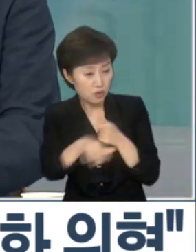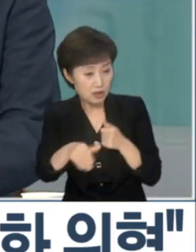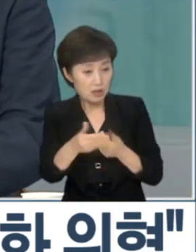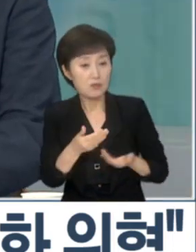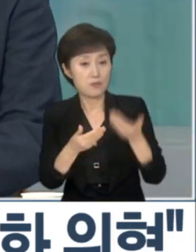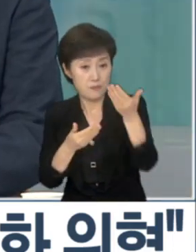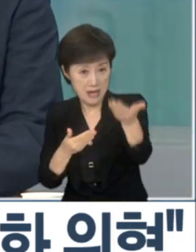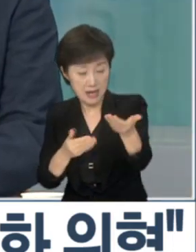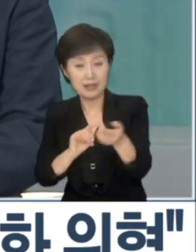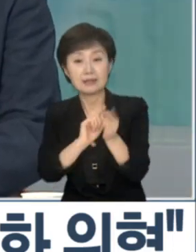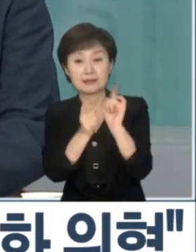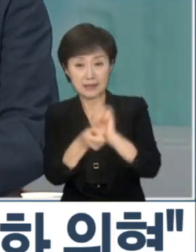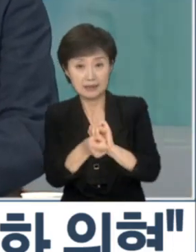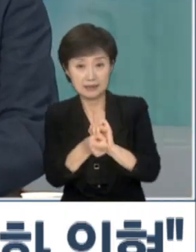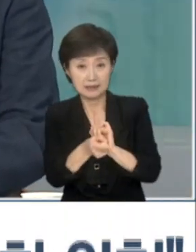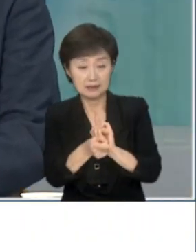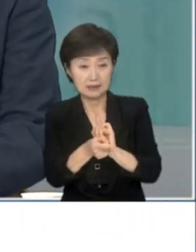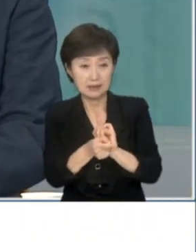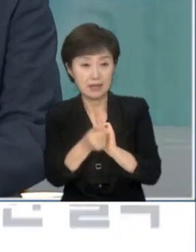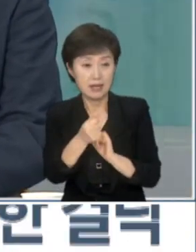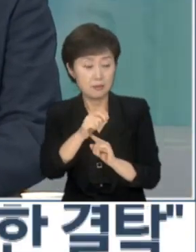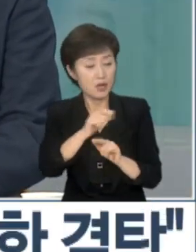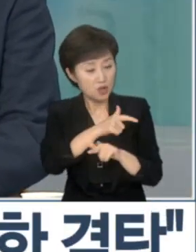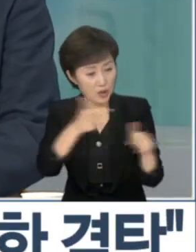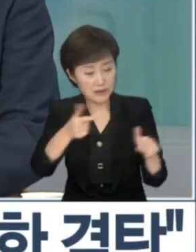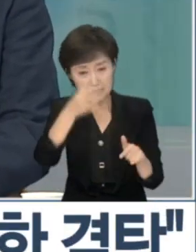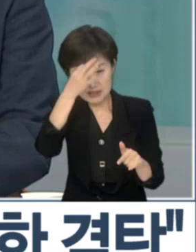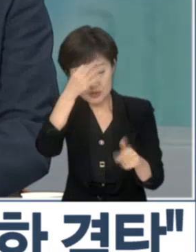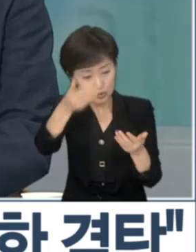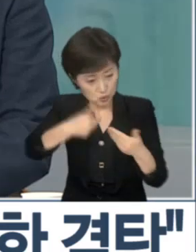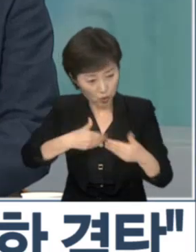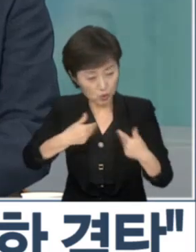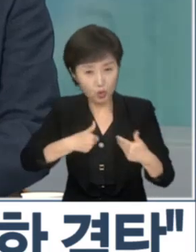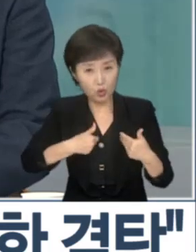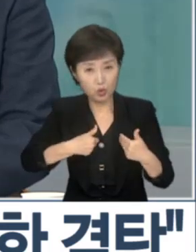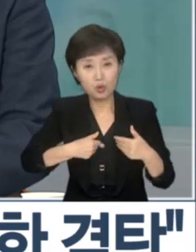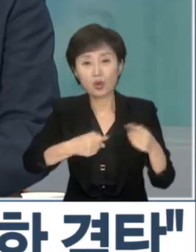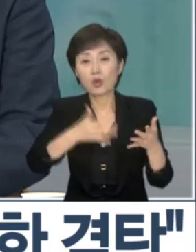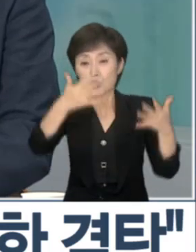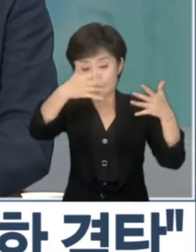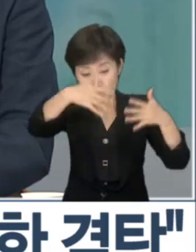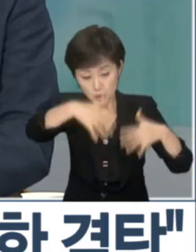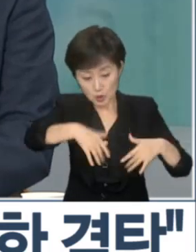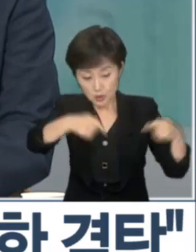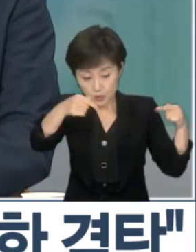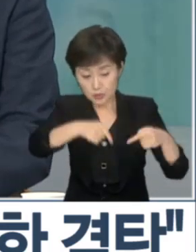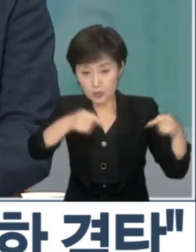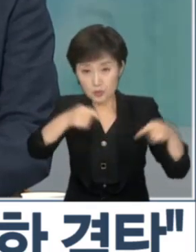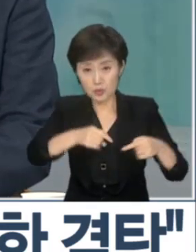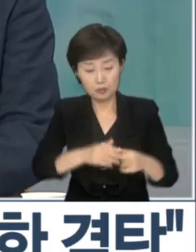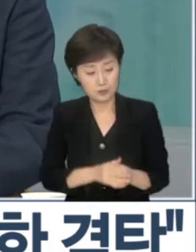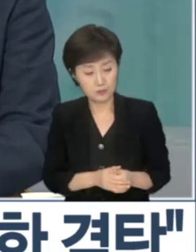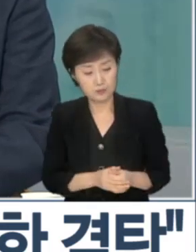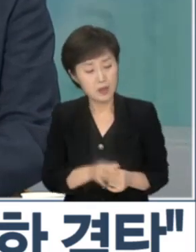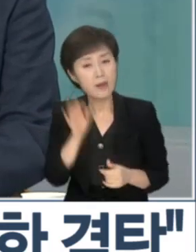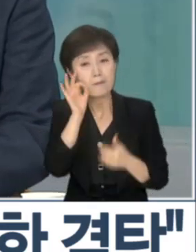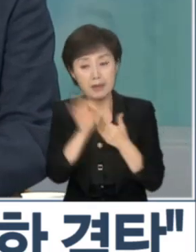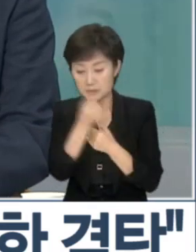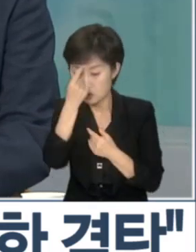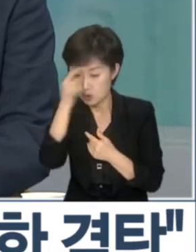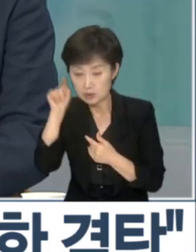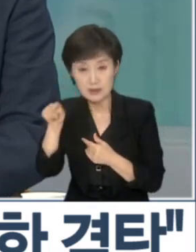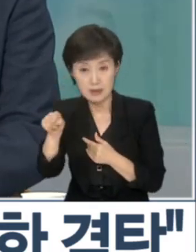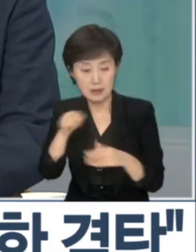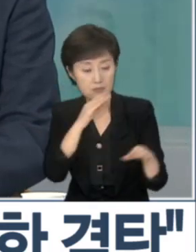공급할테니까 어 뭐 침략을 공급한다든가 기술을 공급한다든가 이런 정도가 된다 그러면은에 만약에 러시아가